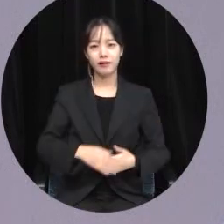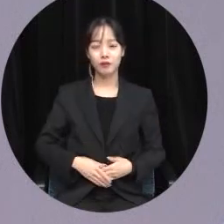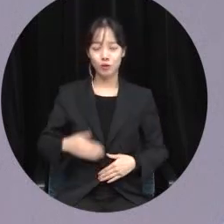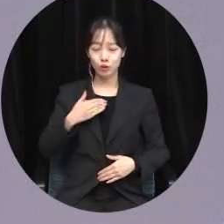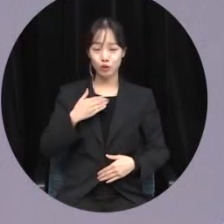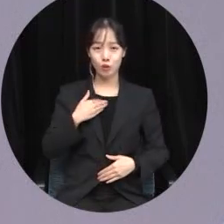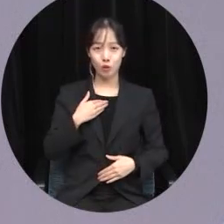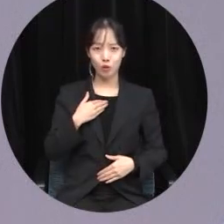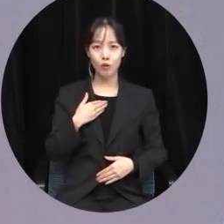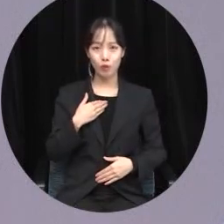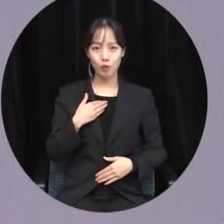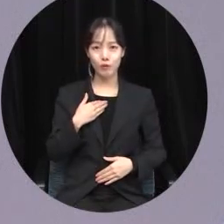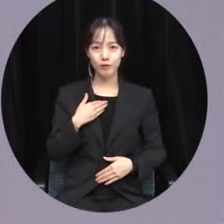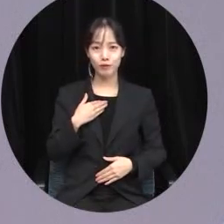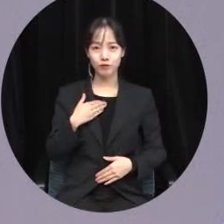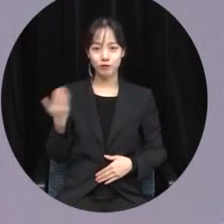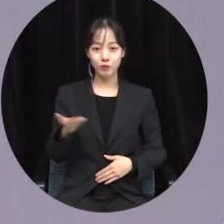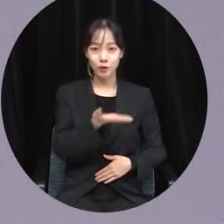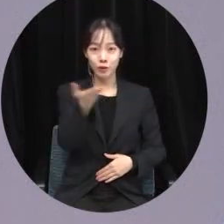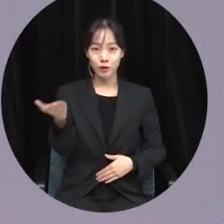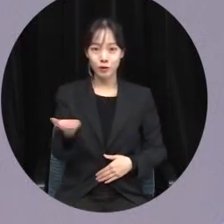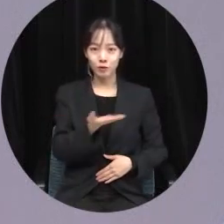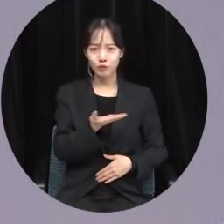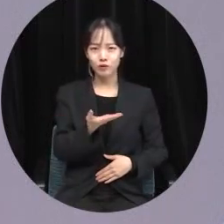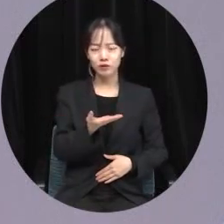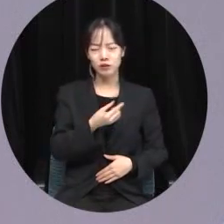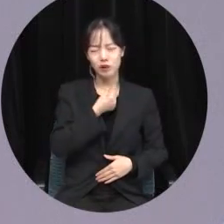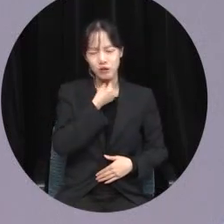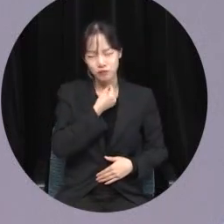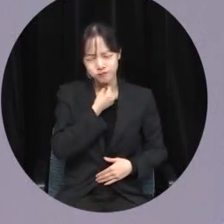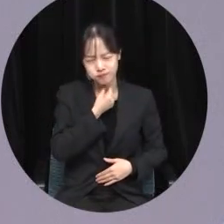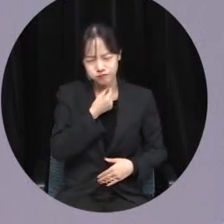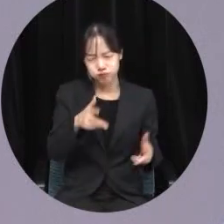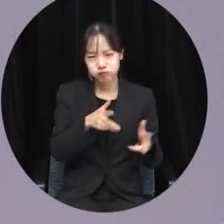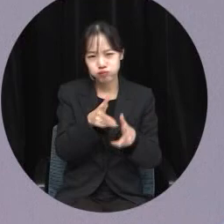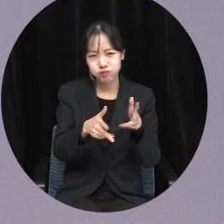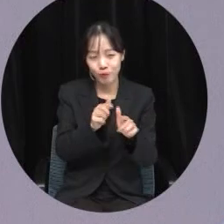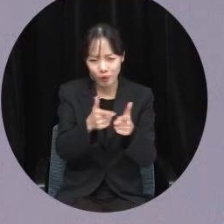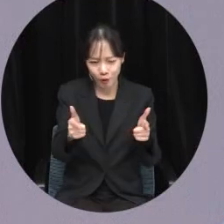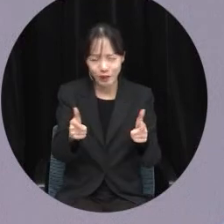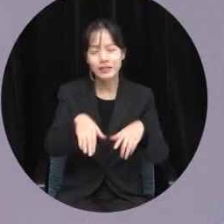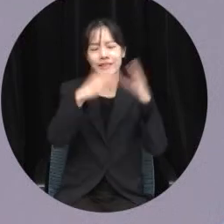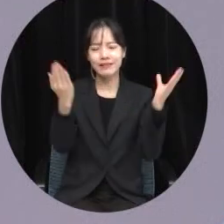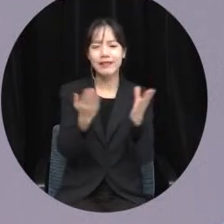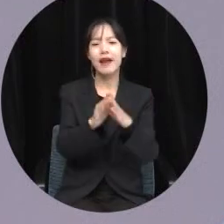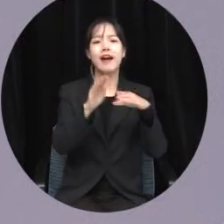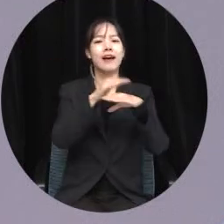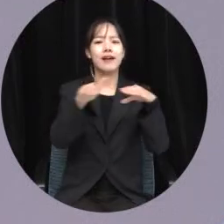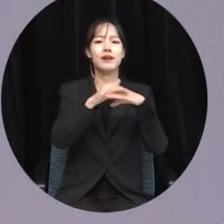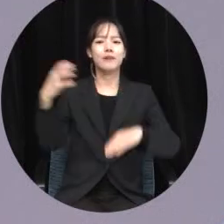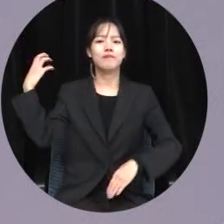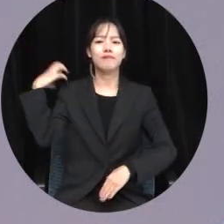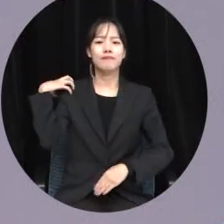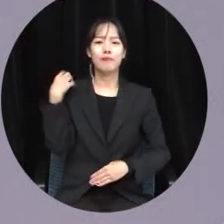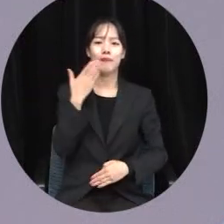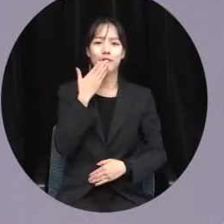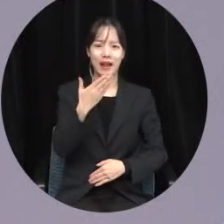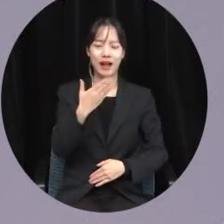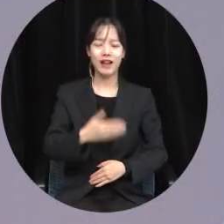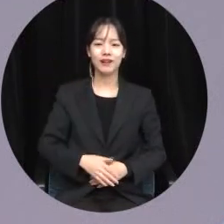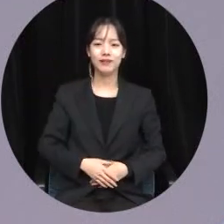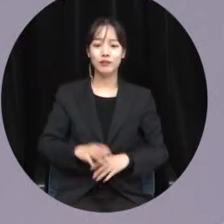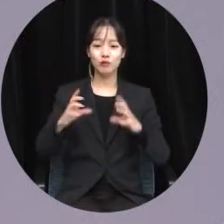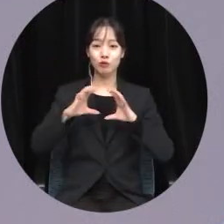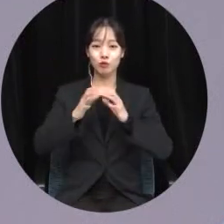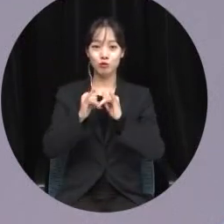오경훈, 우리 지역 주민들이 간절히 바라는 수건 사업을 해결하고 민생 경제를 살리기